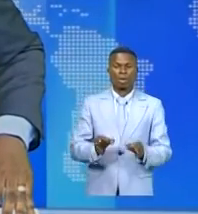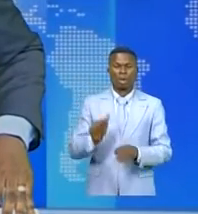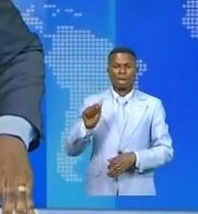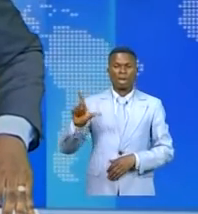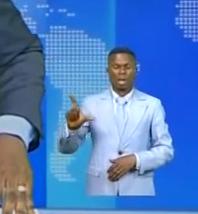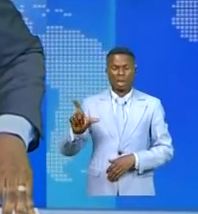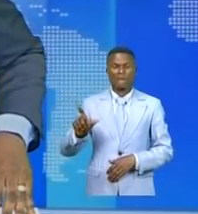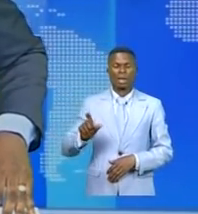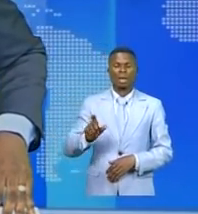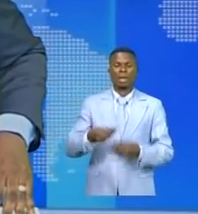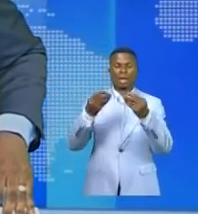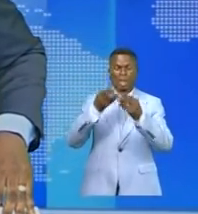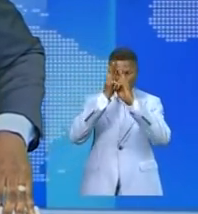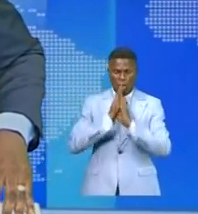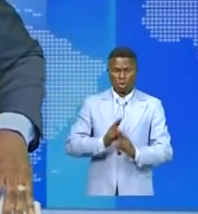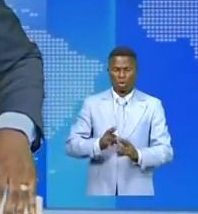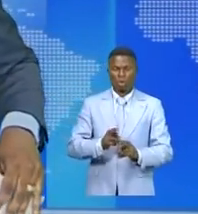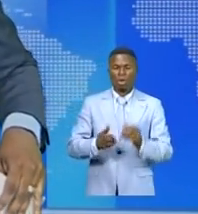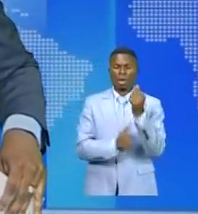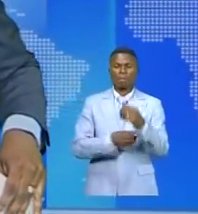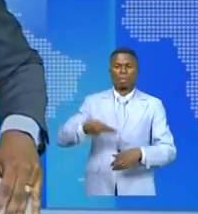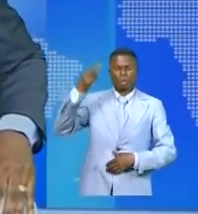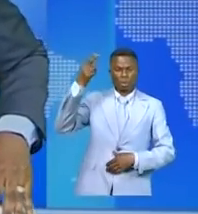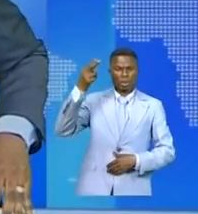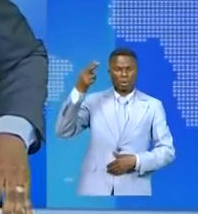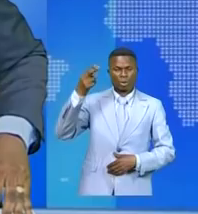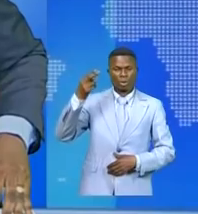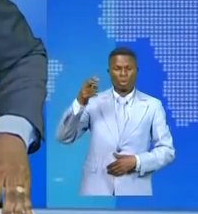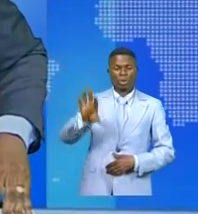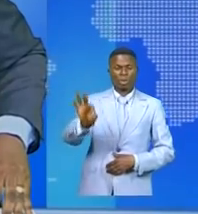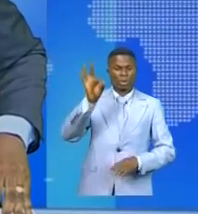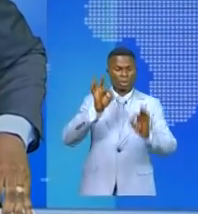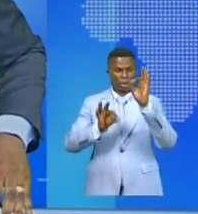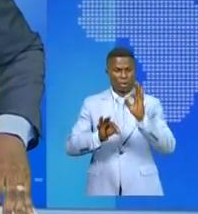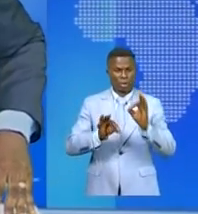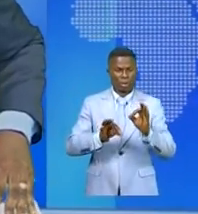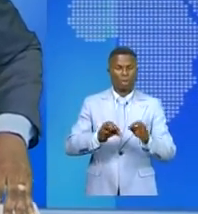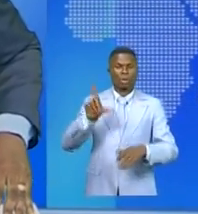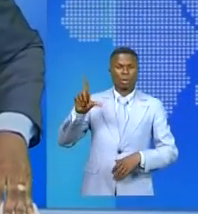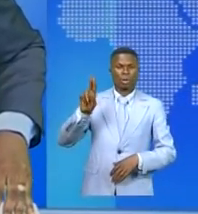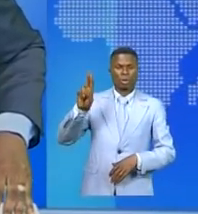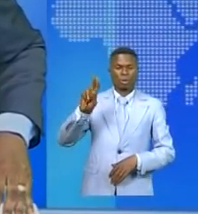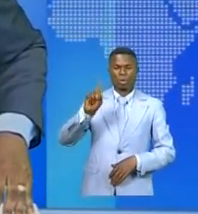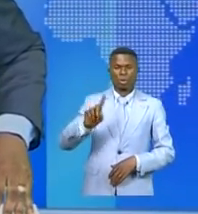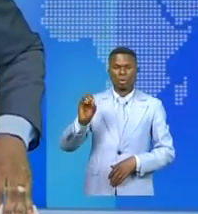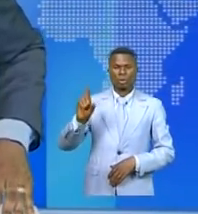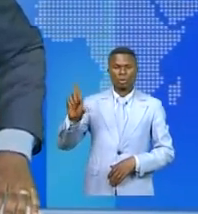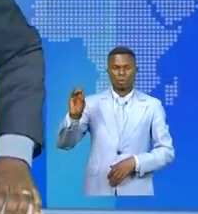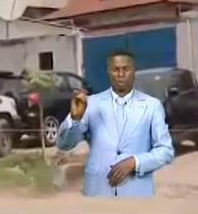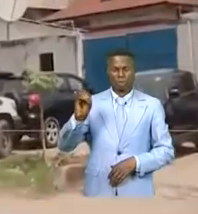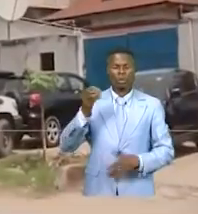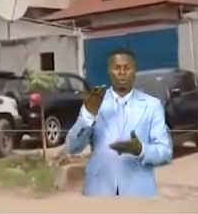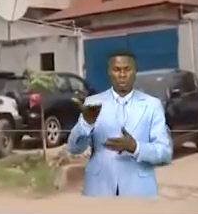a honoré quelques personnalités, un nombre sélect alors, parmi elles, Luzolo Bambilesa. Joël Makela pour les